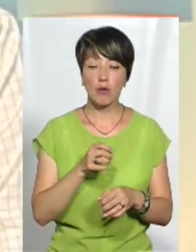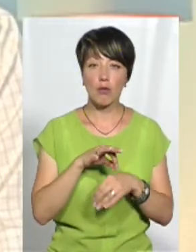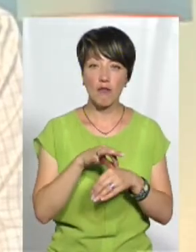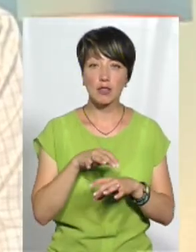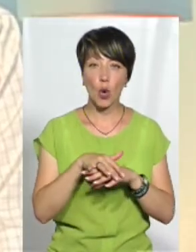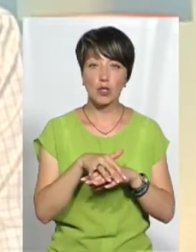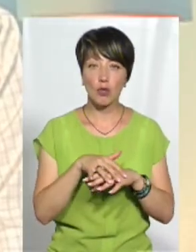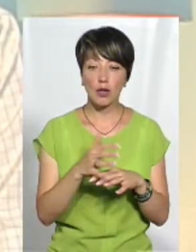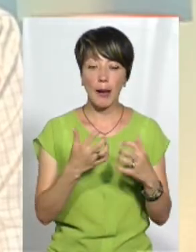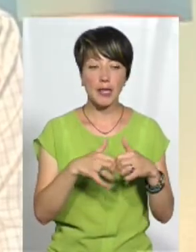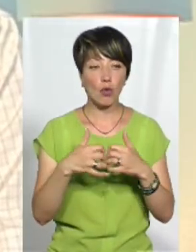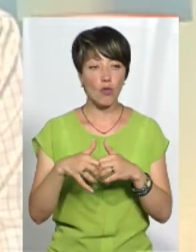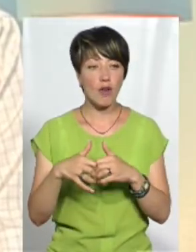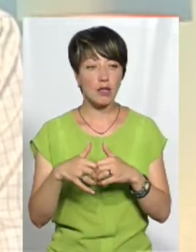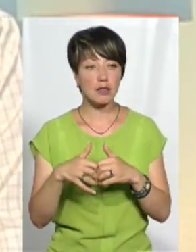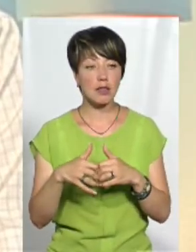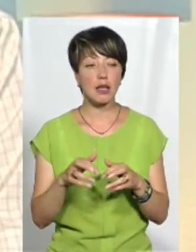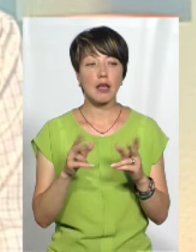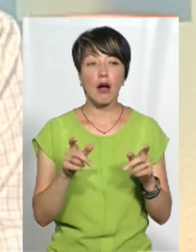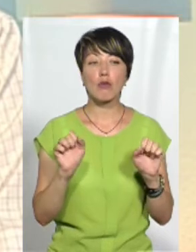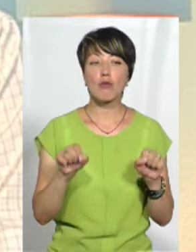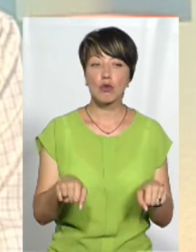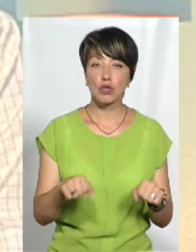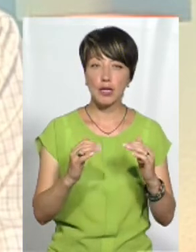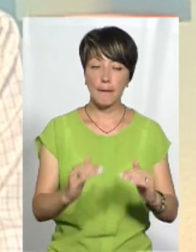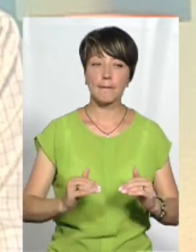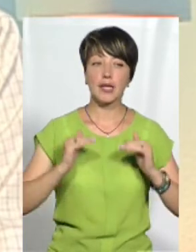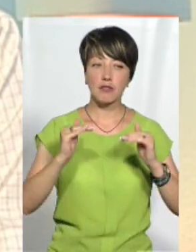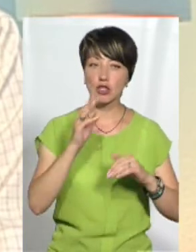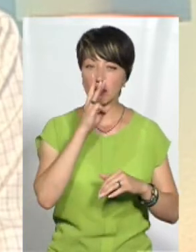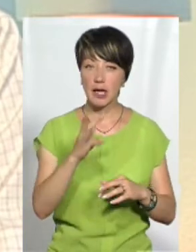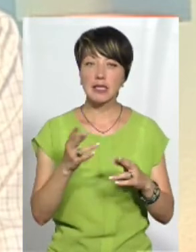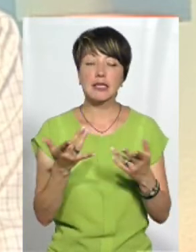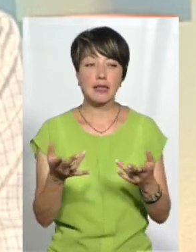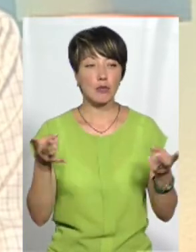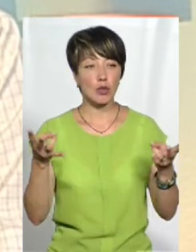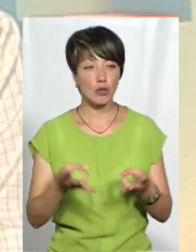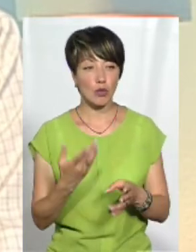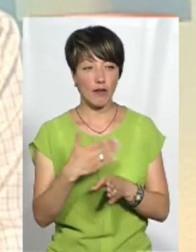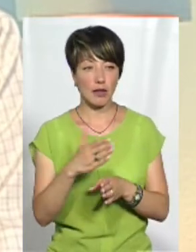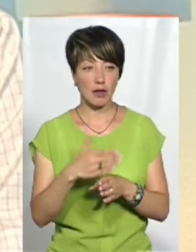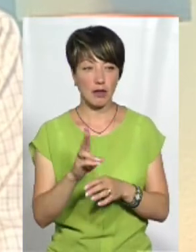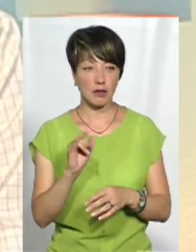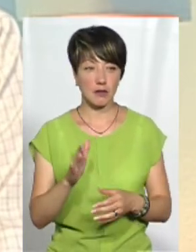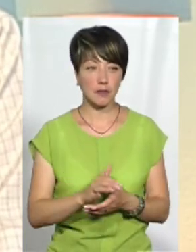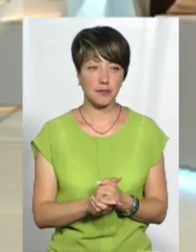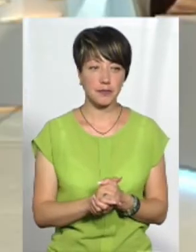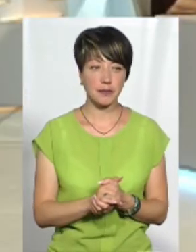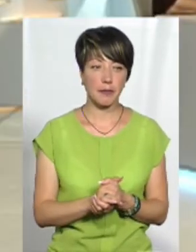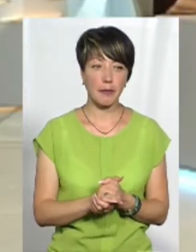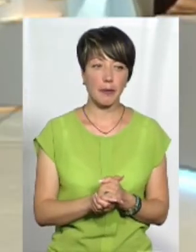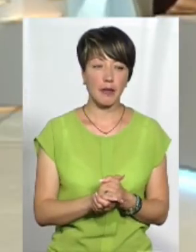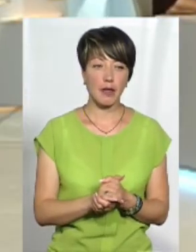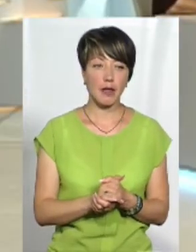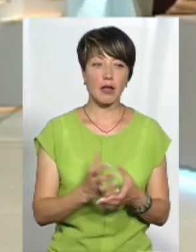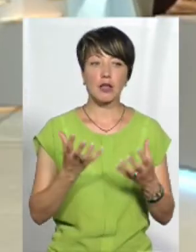розрахунки, підрахувати, наскільки можна підвищити заробітну плату і скільки це потребує видатків. Пане